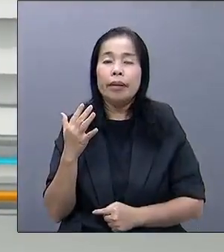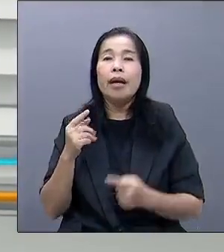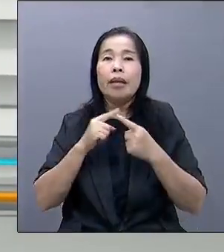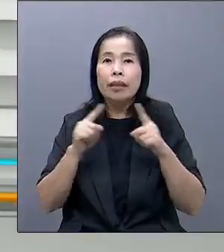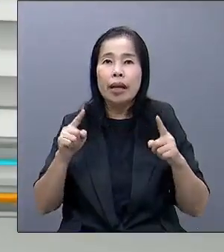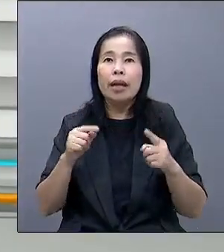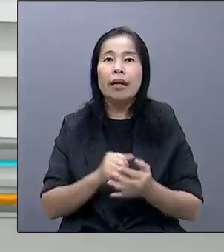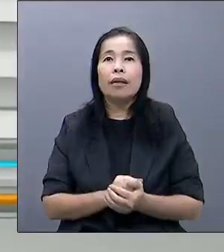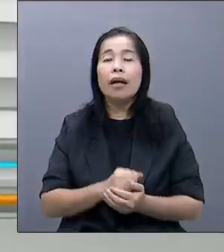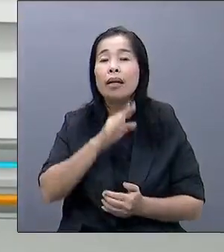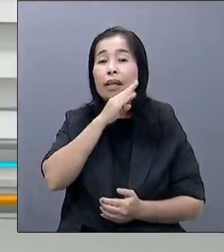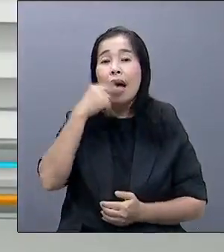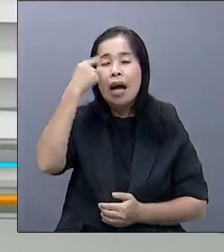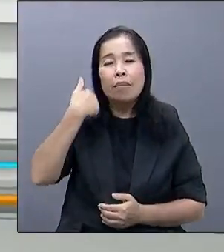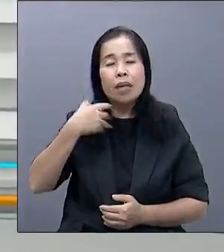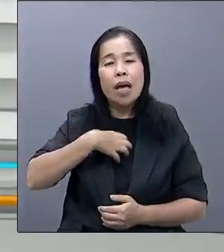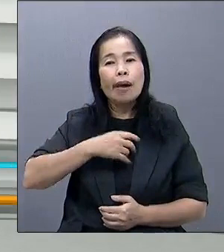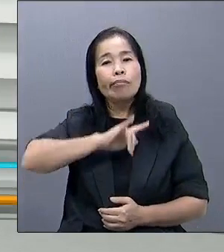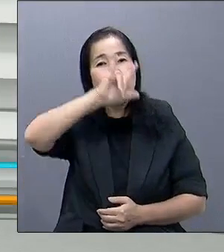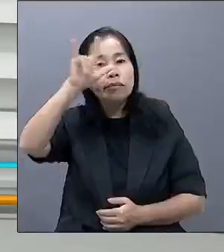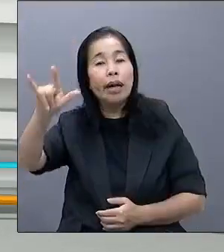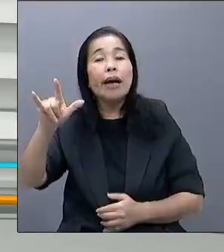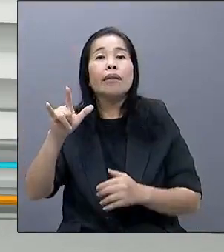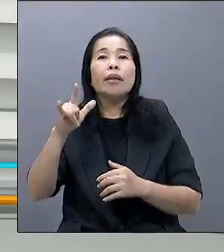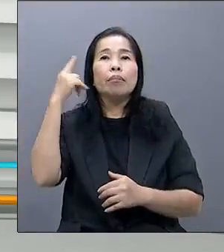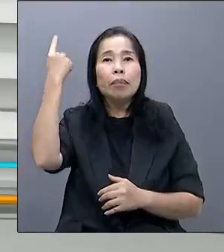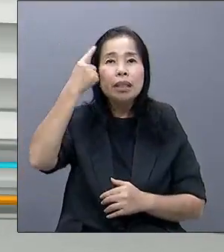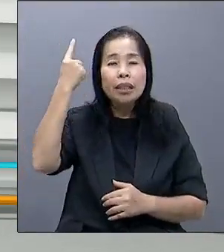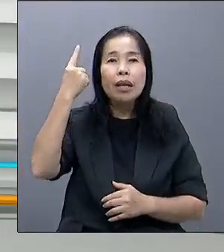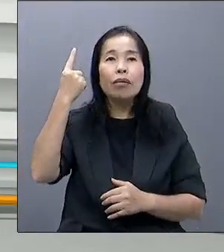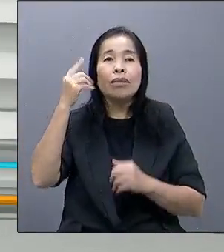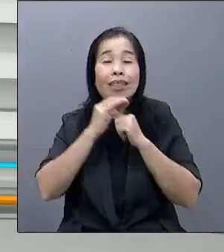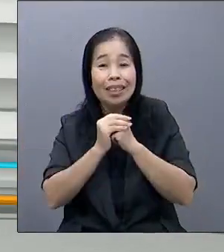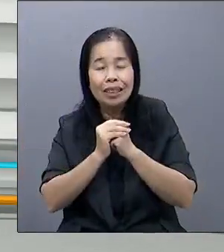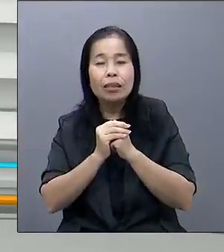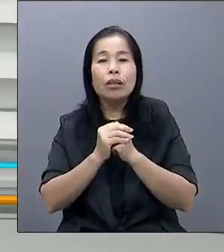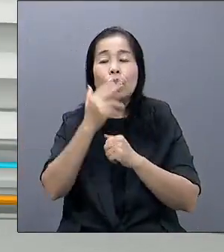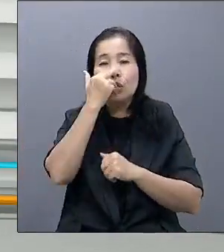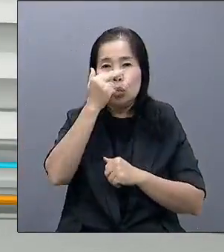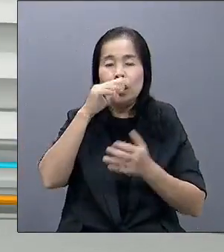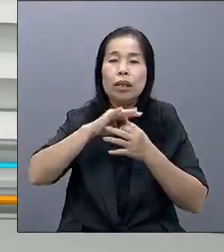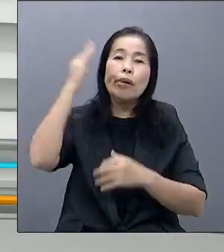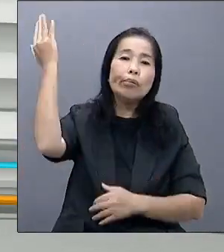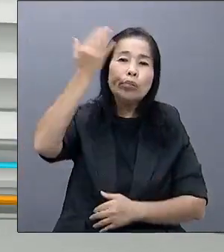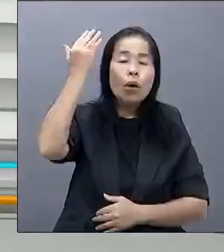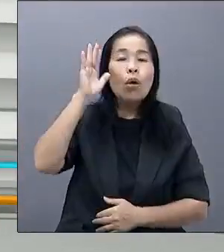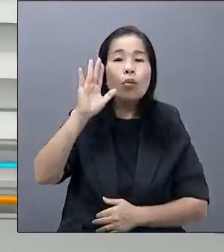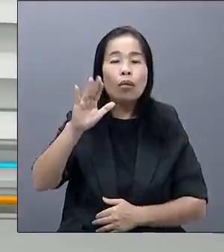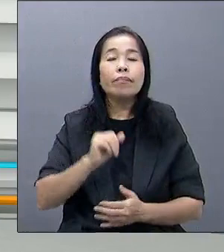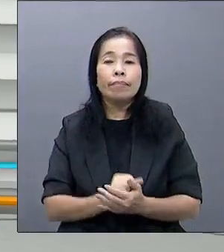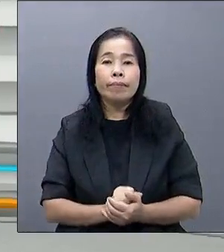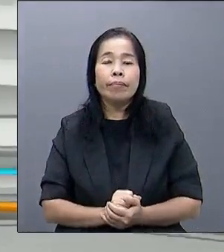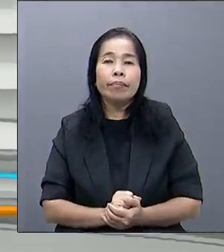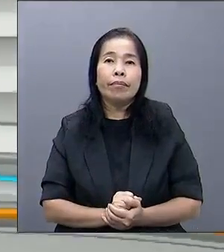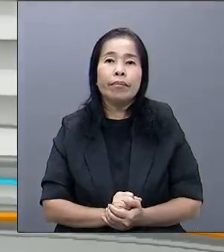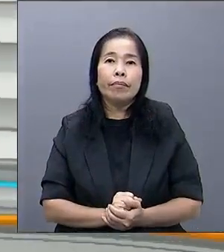แต่ว่าสำหรบใครที่มีแผนจะเดนทางประยงบิเวประเทศจนตอนใ้ในระยะนี้กของให้ตรจสบสภาพอากาศกรออกเดินทางกไปด้วยค